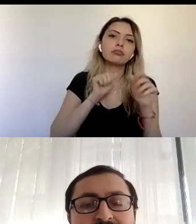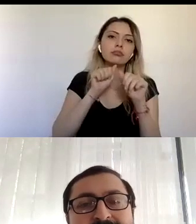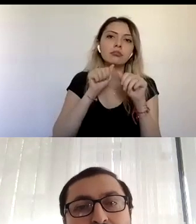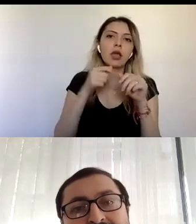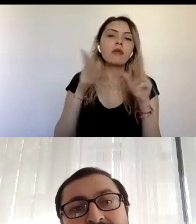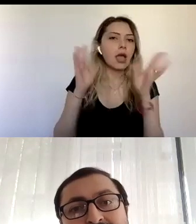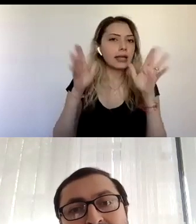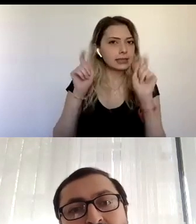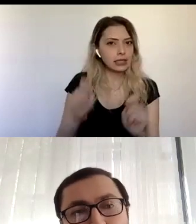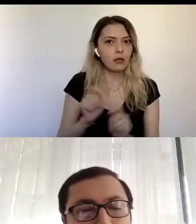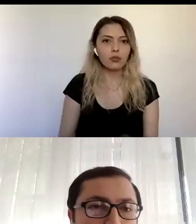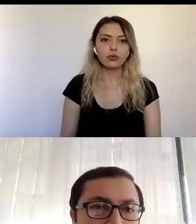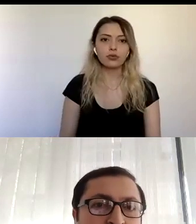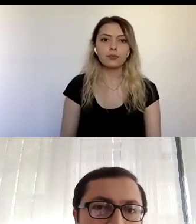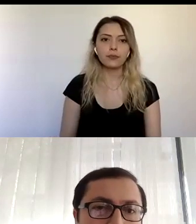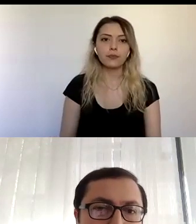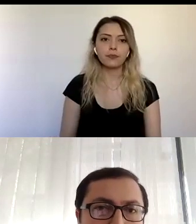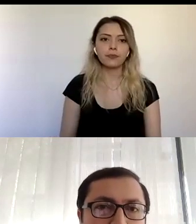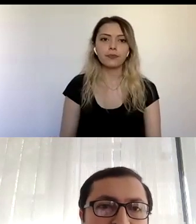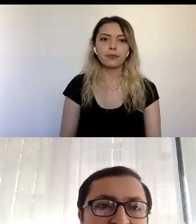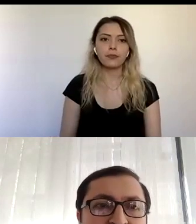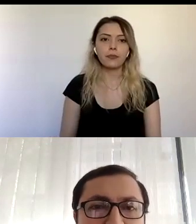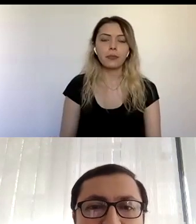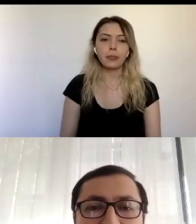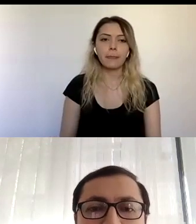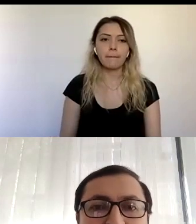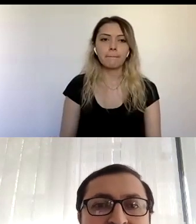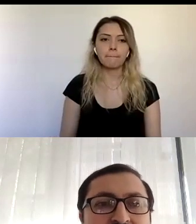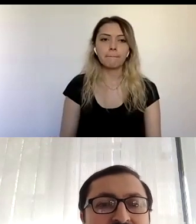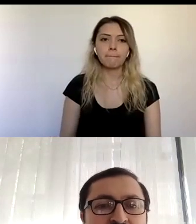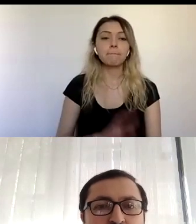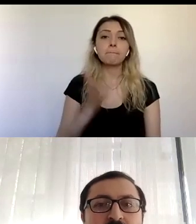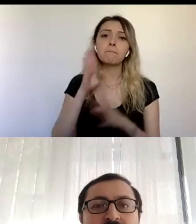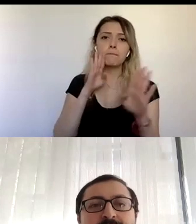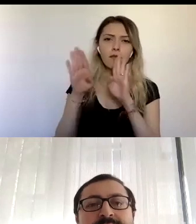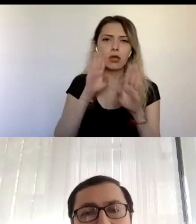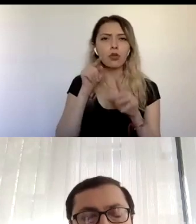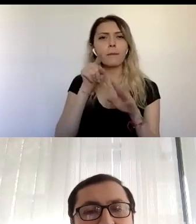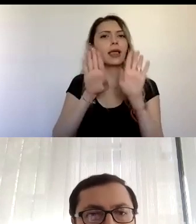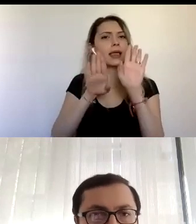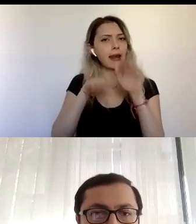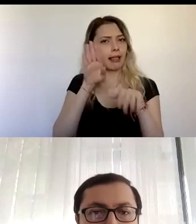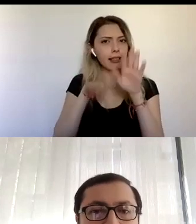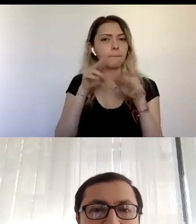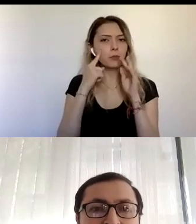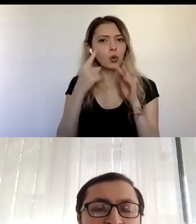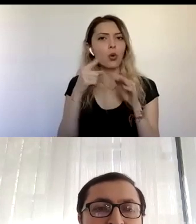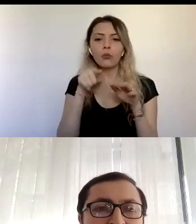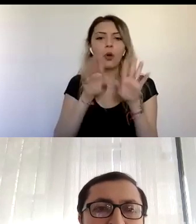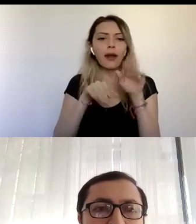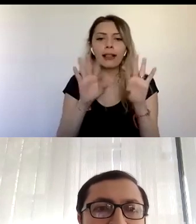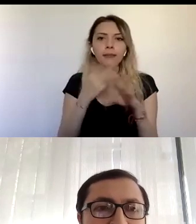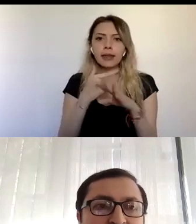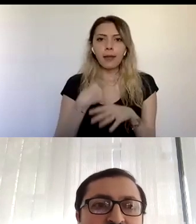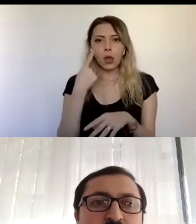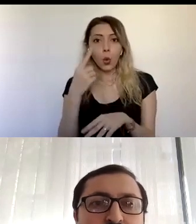bu reklam bana nasıl, neden gözüktü diye bakabiliyorsunuz. Ya da işte Facebook sizin hangi bilgilerinizi işliyor. Ya da hani diğer mecralar, ya da işte